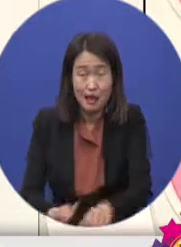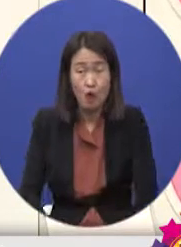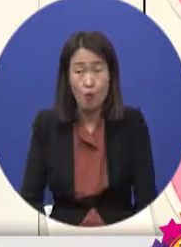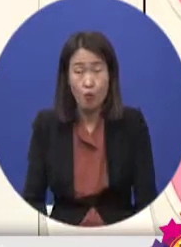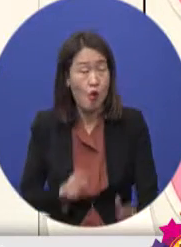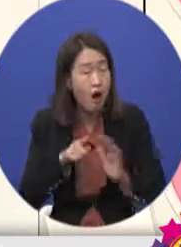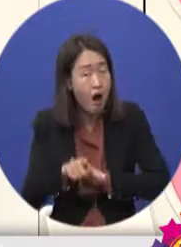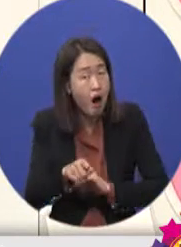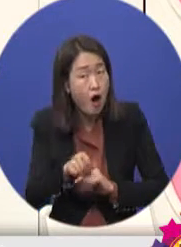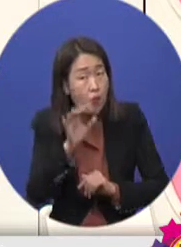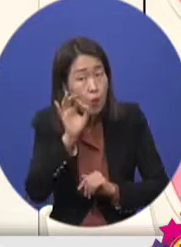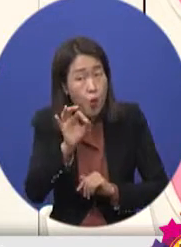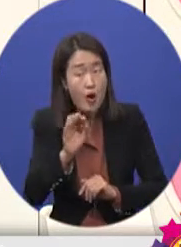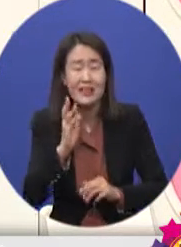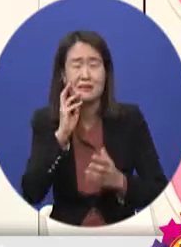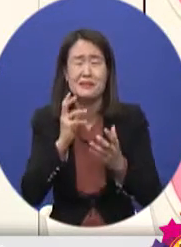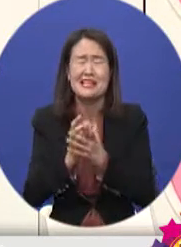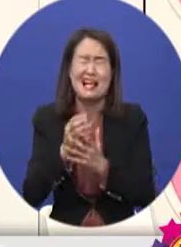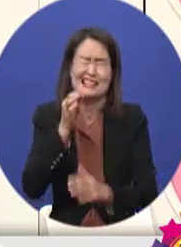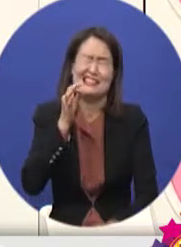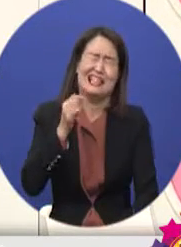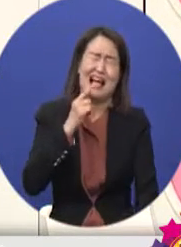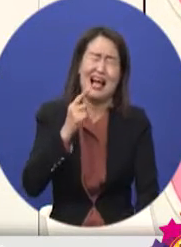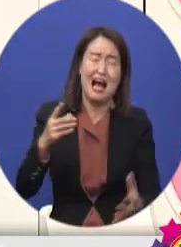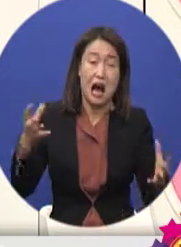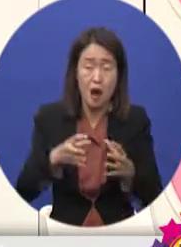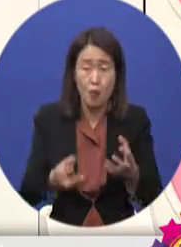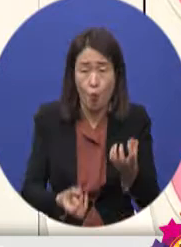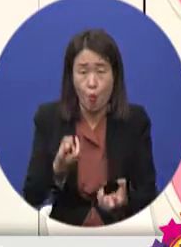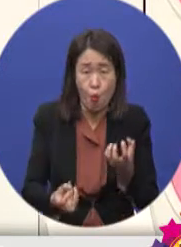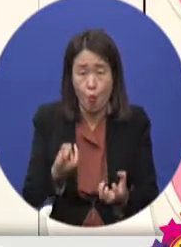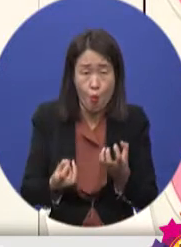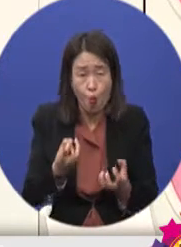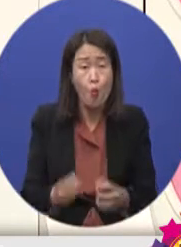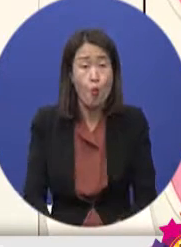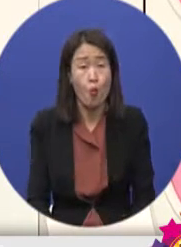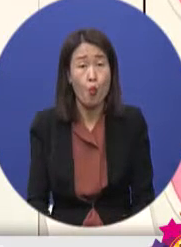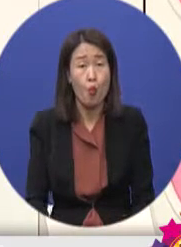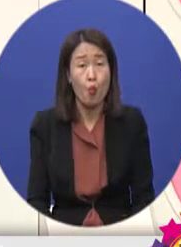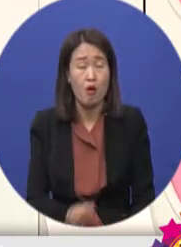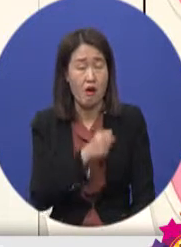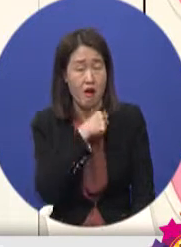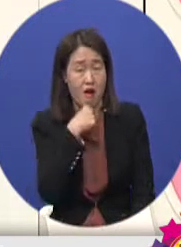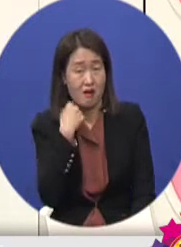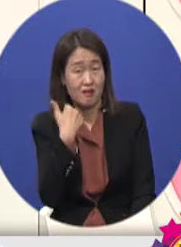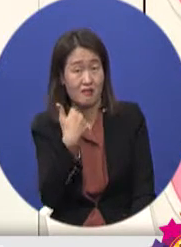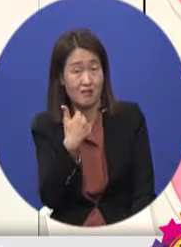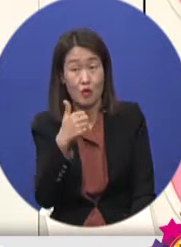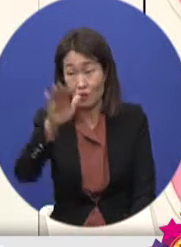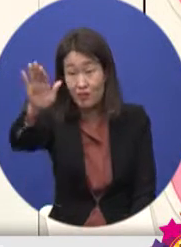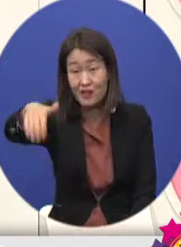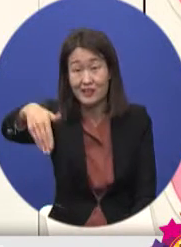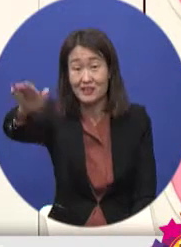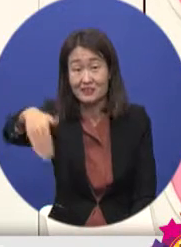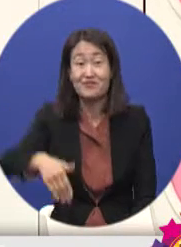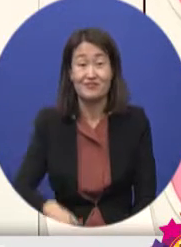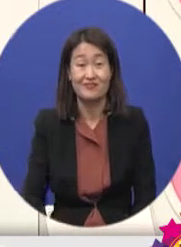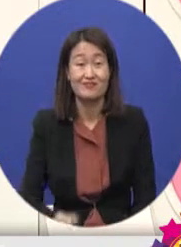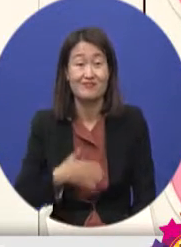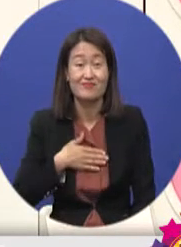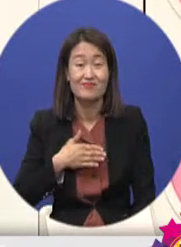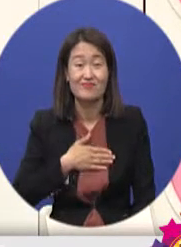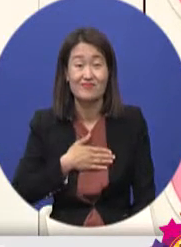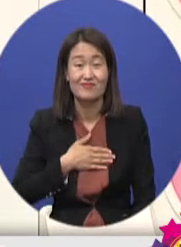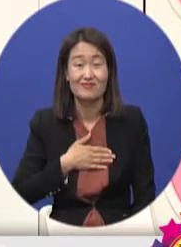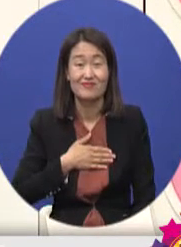예. 한번 먹었는데 신김치를 넣고 끓이라더라고요. 예, 신김치 약간 넣고. 네. 오세요. 오시면 내가